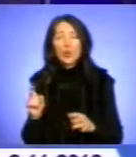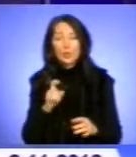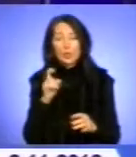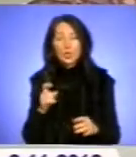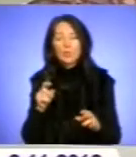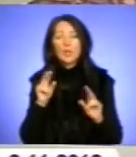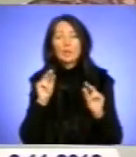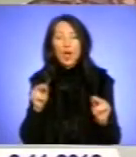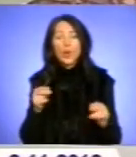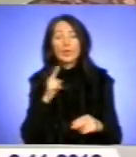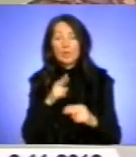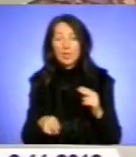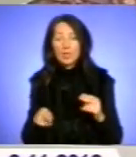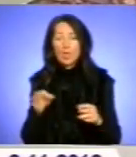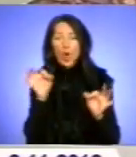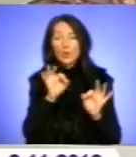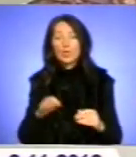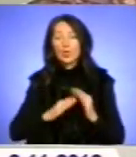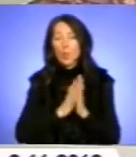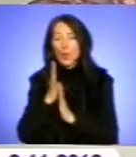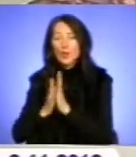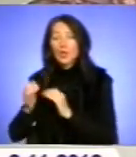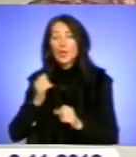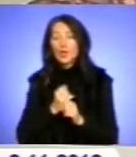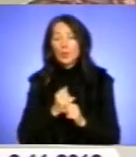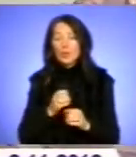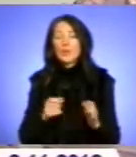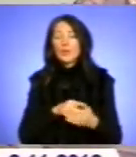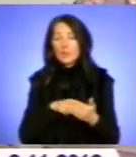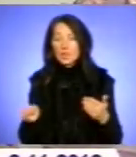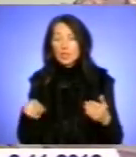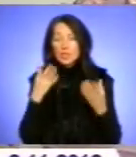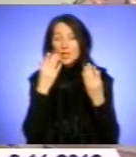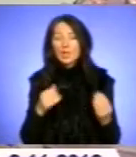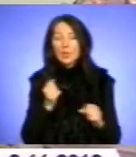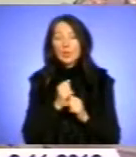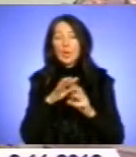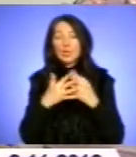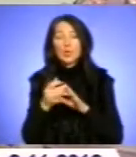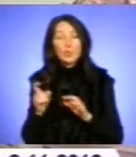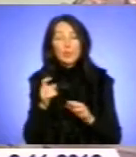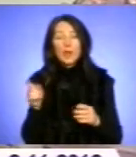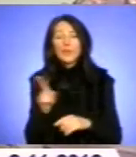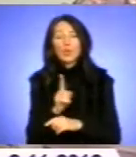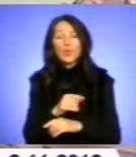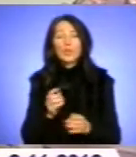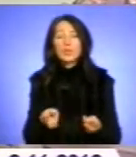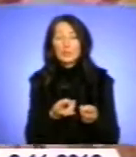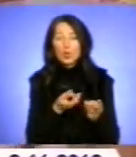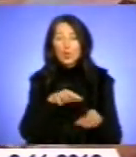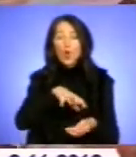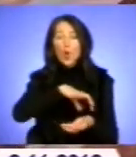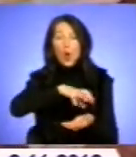З нагоди завершення осінньополових робіт і відзначення Дня працівника сільського господарства у Тернополі спечуть коровай вагою